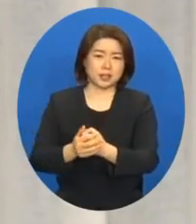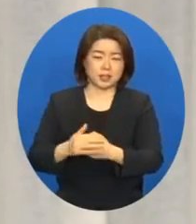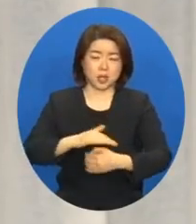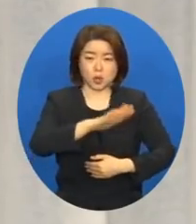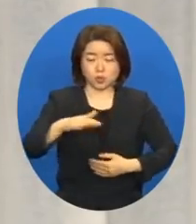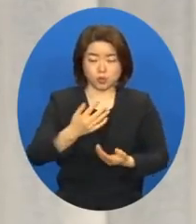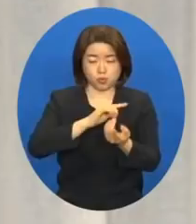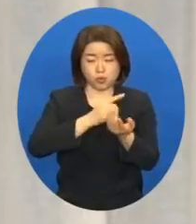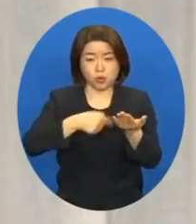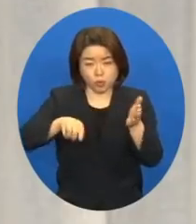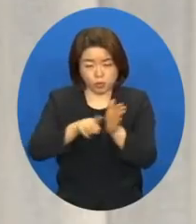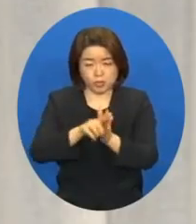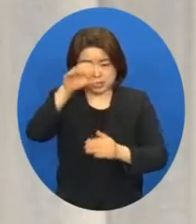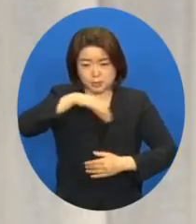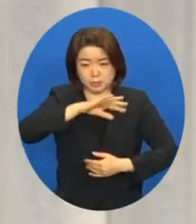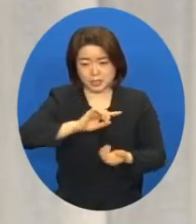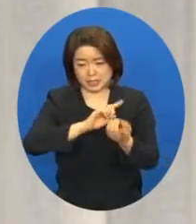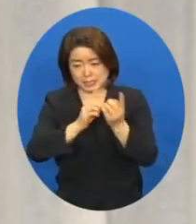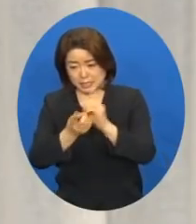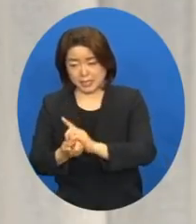십자가에 대신 죽어주신 분이세요.